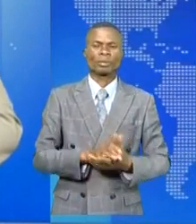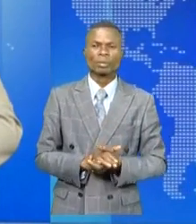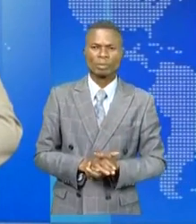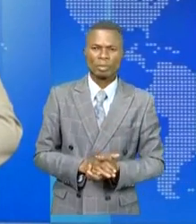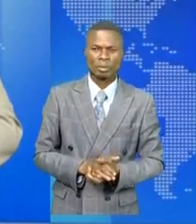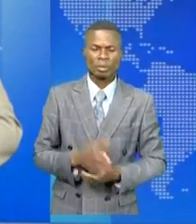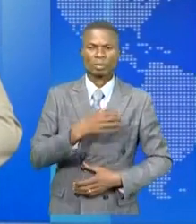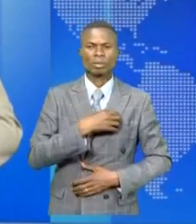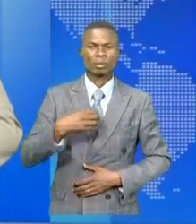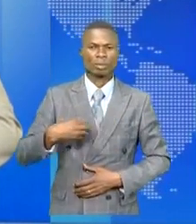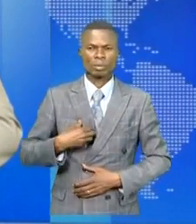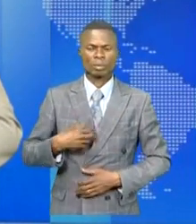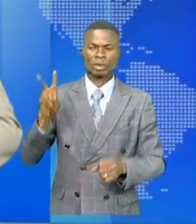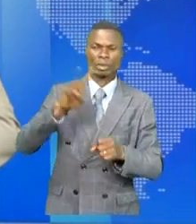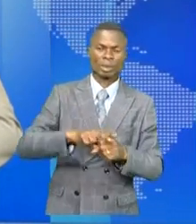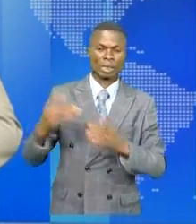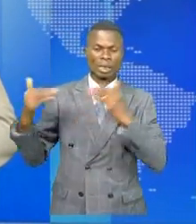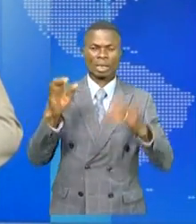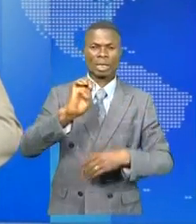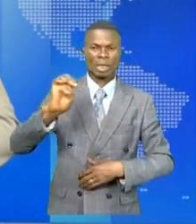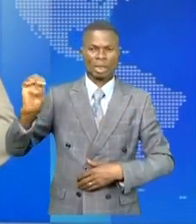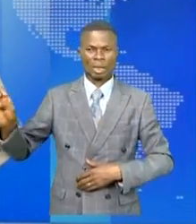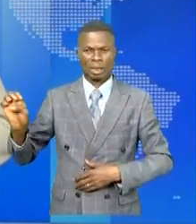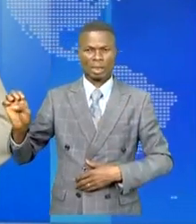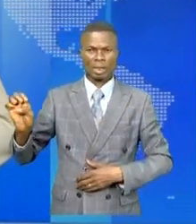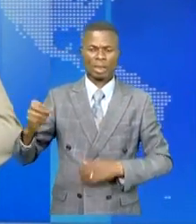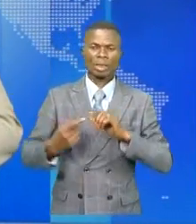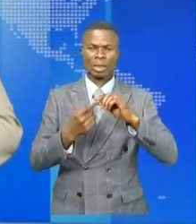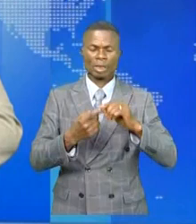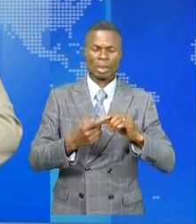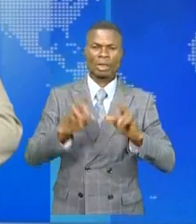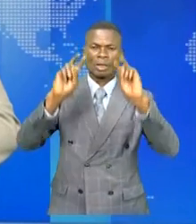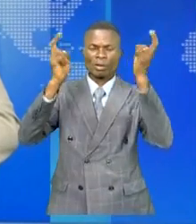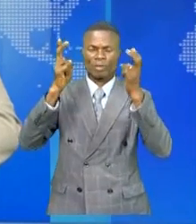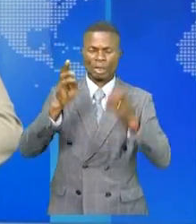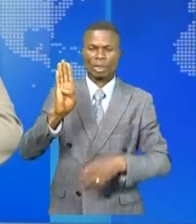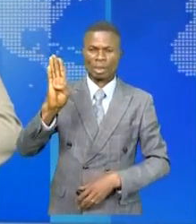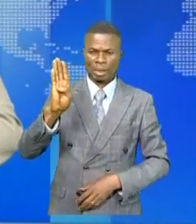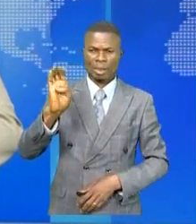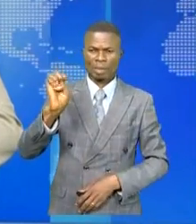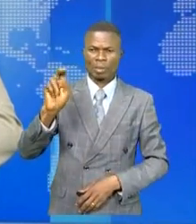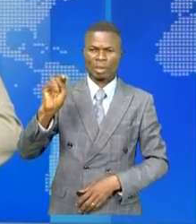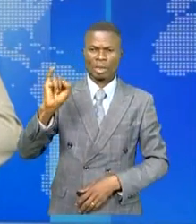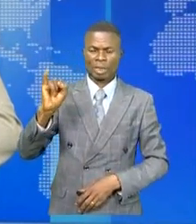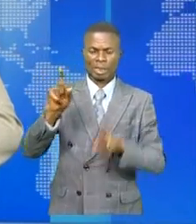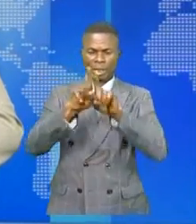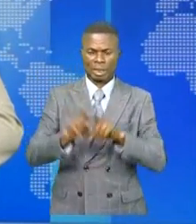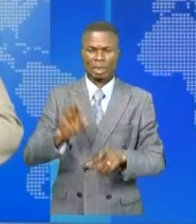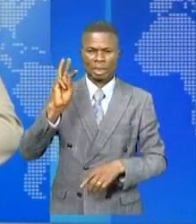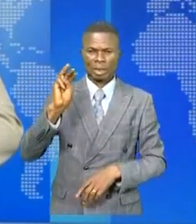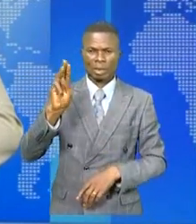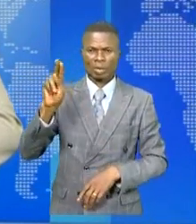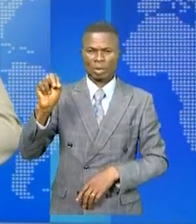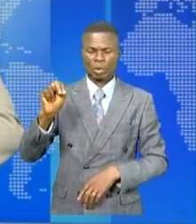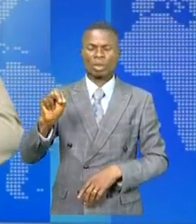Les femmes victimes de la guerre de l'Est, particulièrement celles de Beni et Boutembo, ont été reçues hier par la ministre du Genre, Famille et